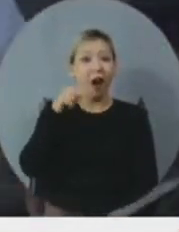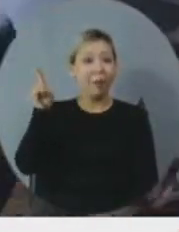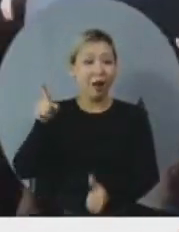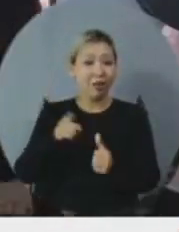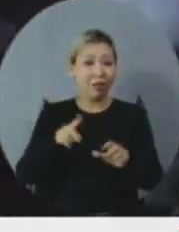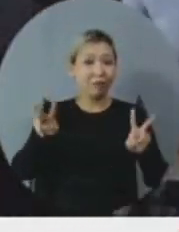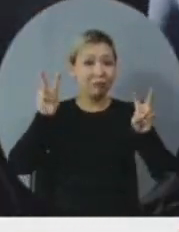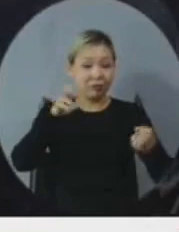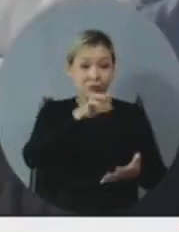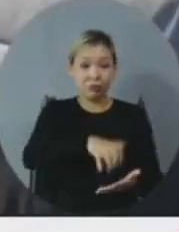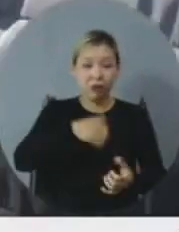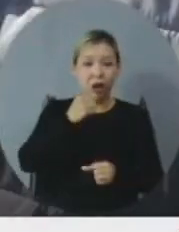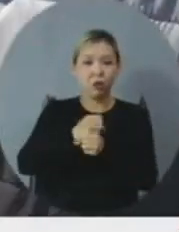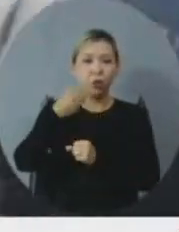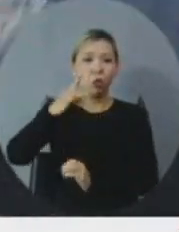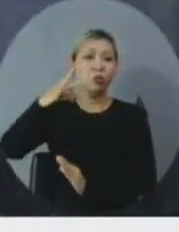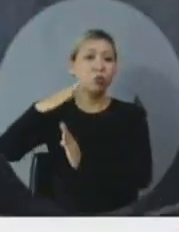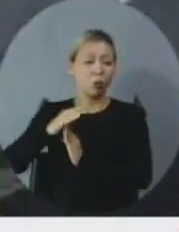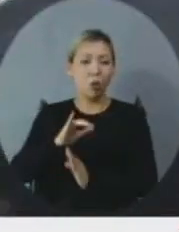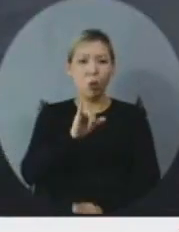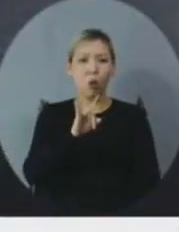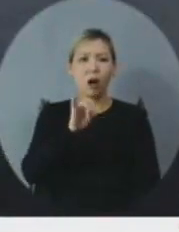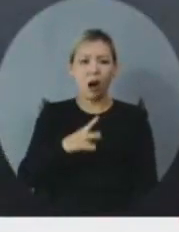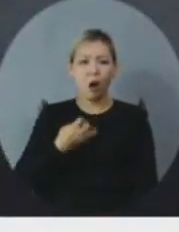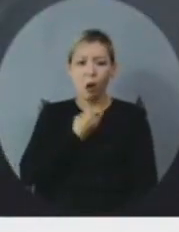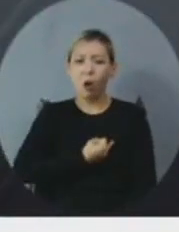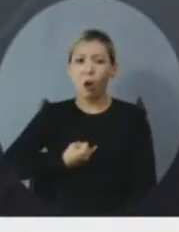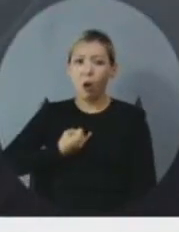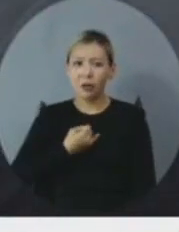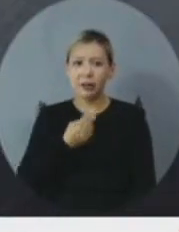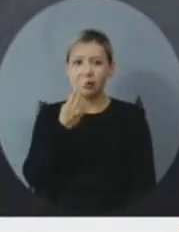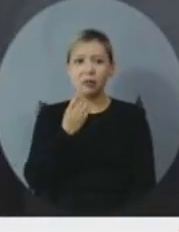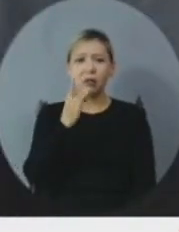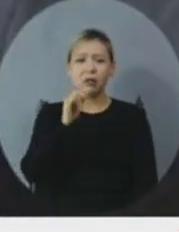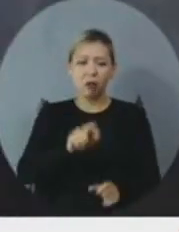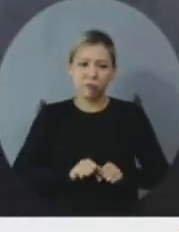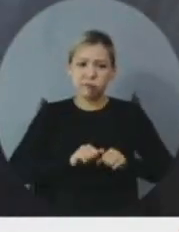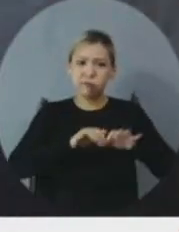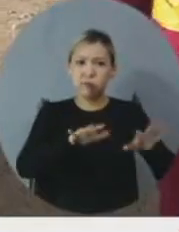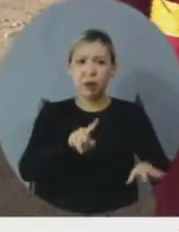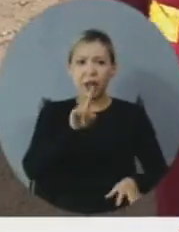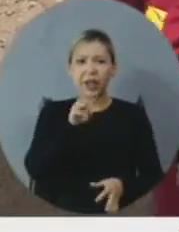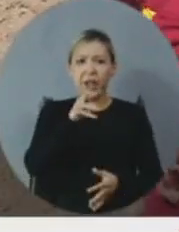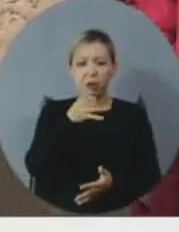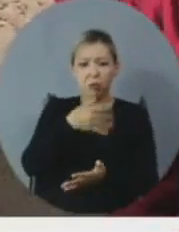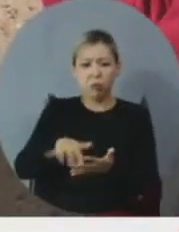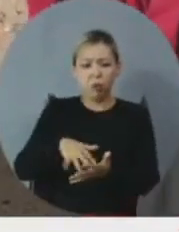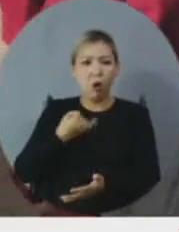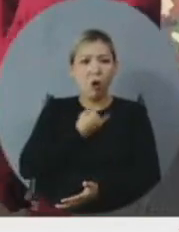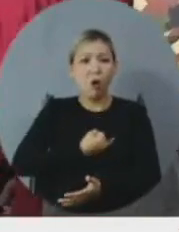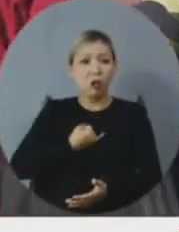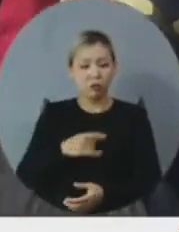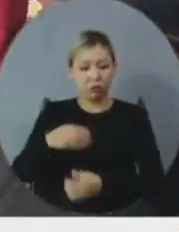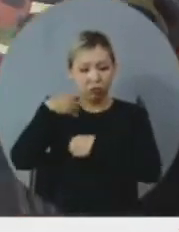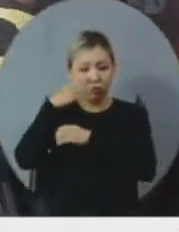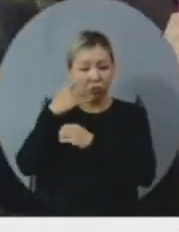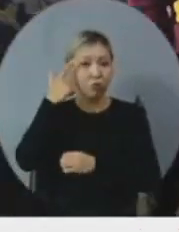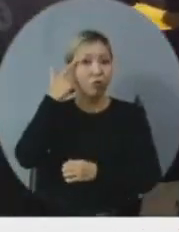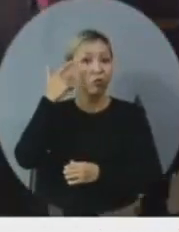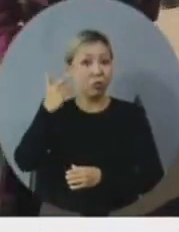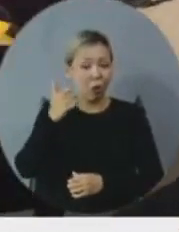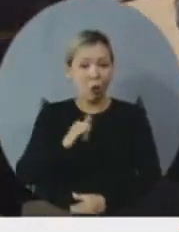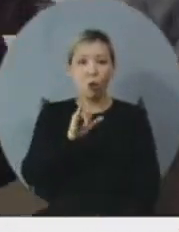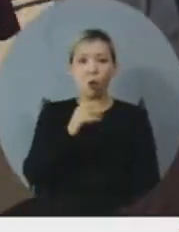компани олборлолт хийж байгаа үйл ажиллагааг төр зогсоон ураны хордлого засваргийн хор болоод химийн бусад хордлогын химжилт хийж шинжилэн